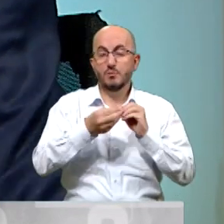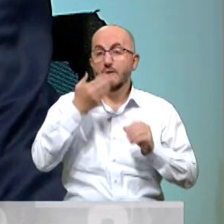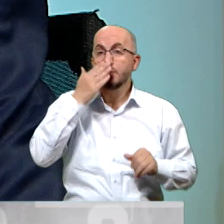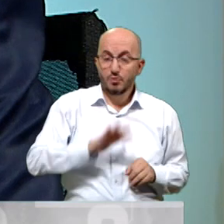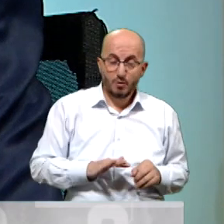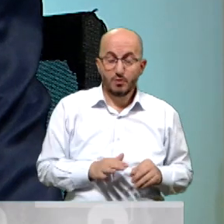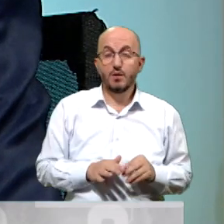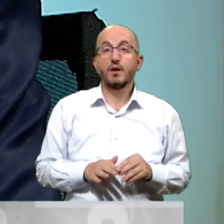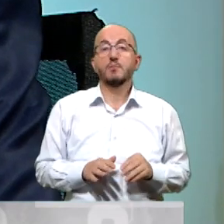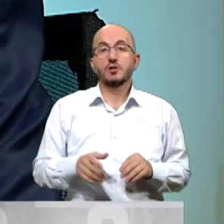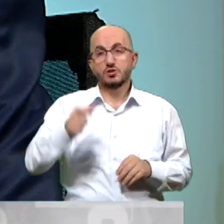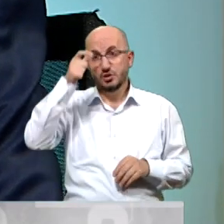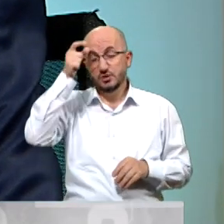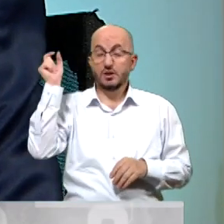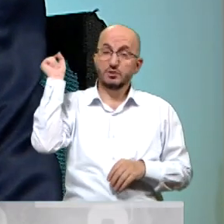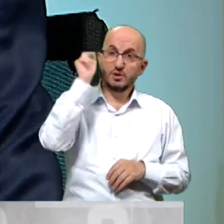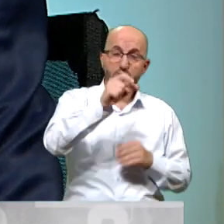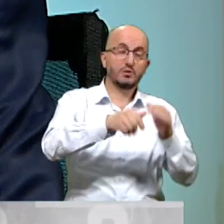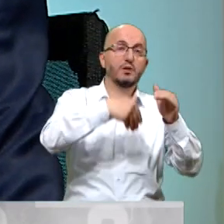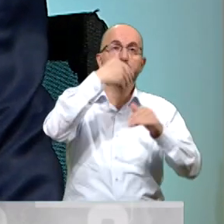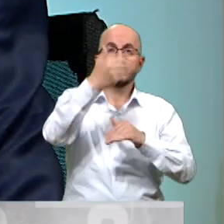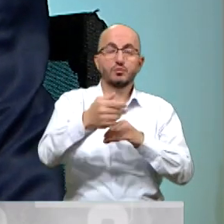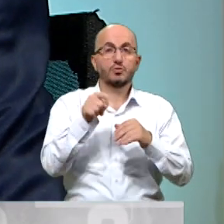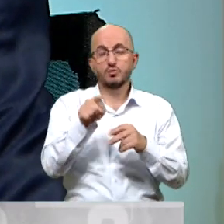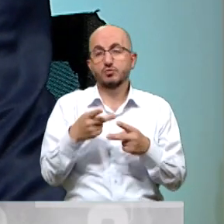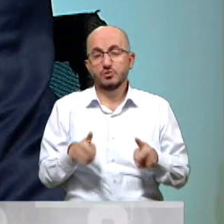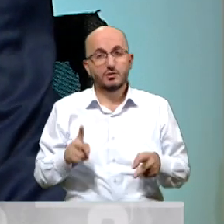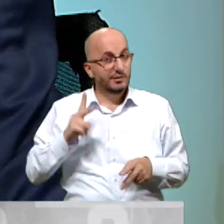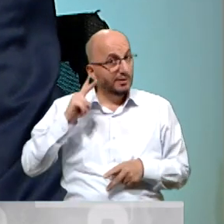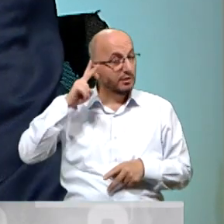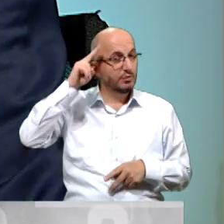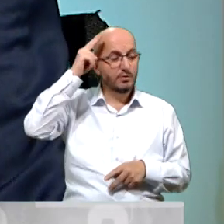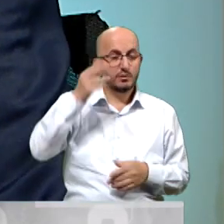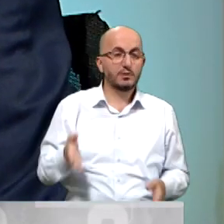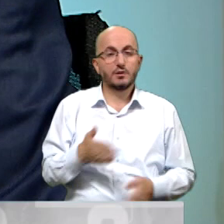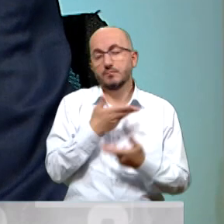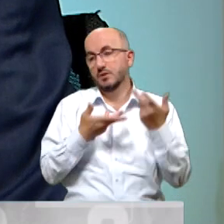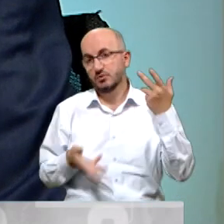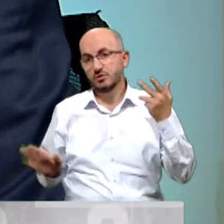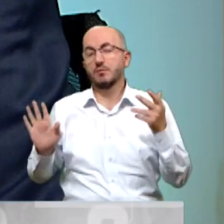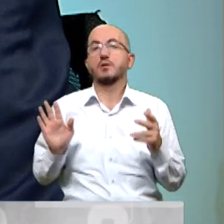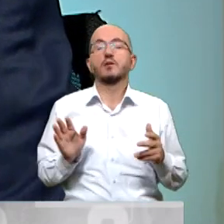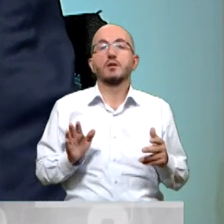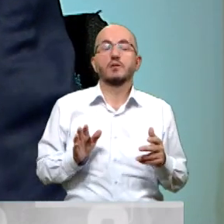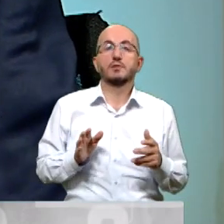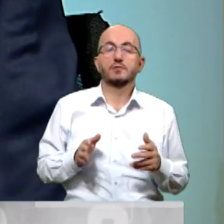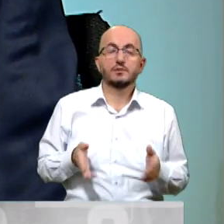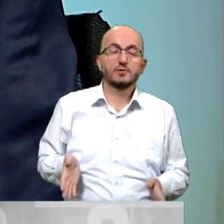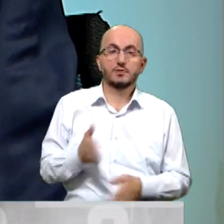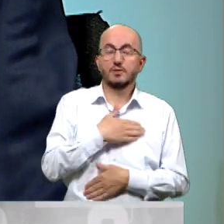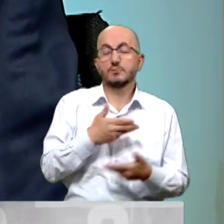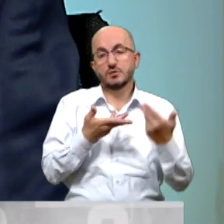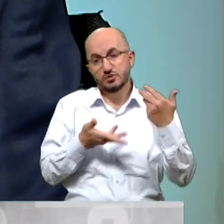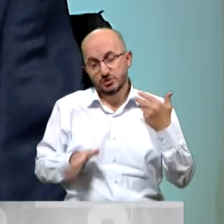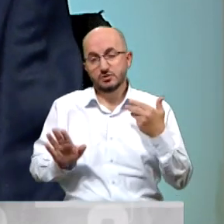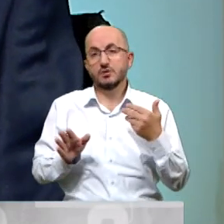Ama şeytanı taşladıktan sonra şu caizdir: tıraş olarak ihramdan çıkabilirler. İhramdan çıktıktan